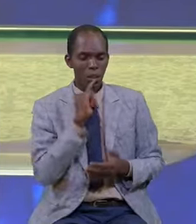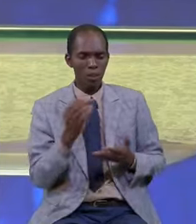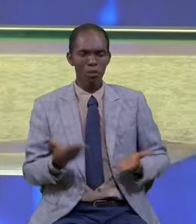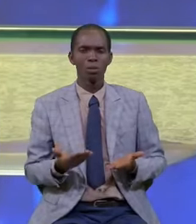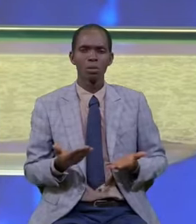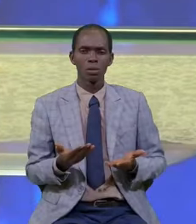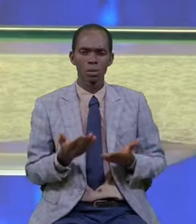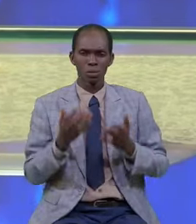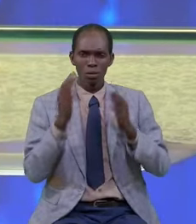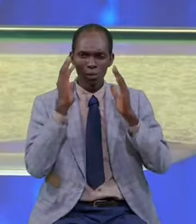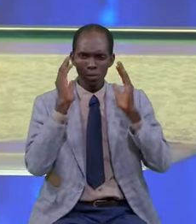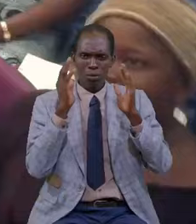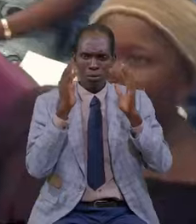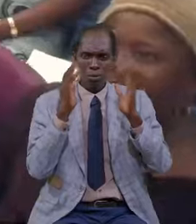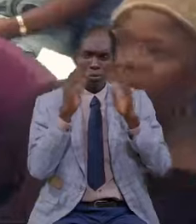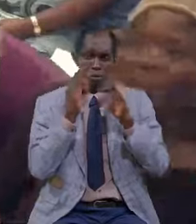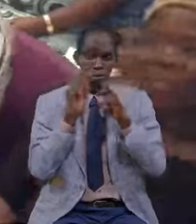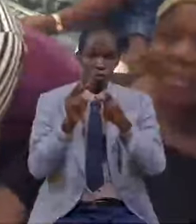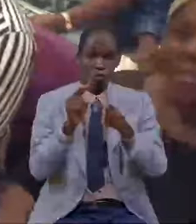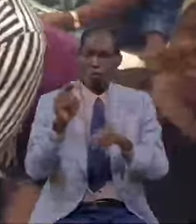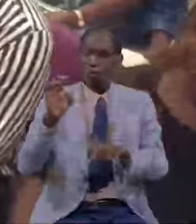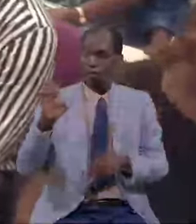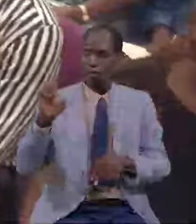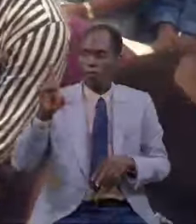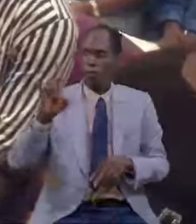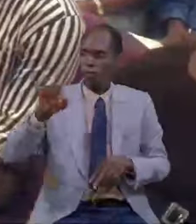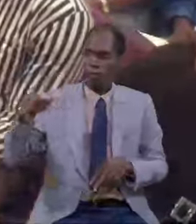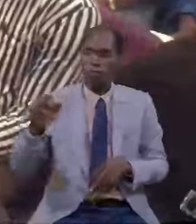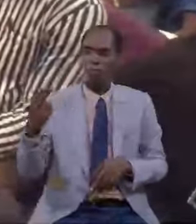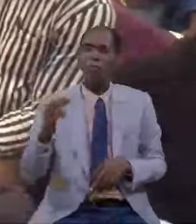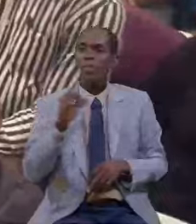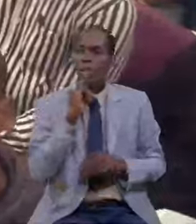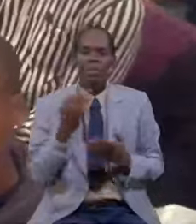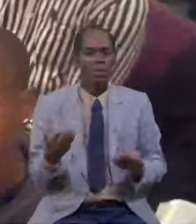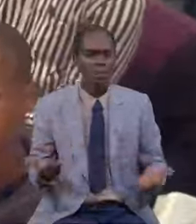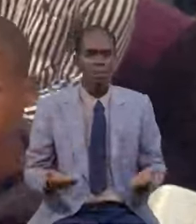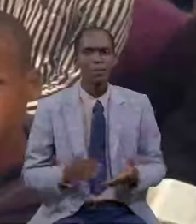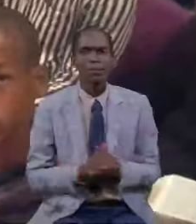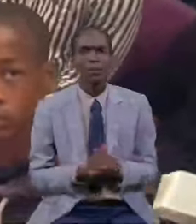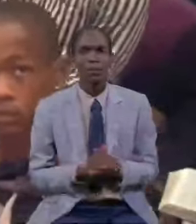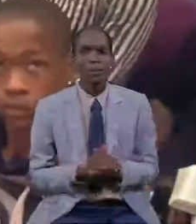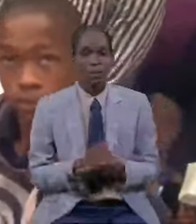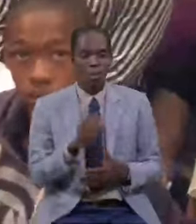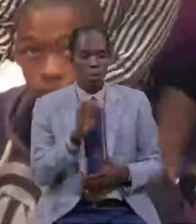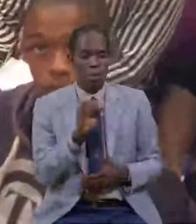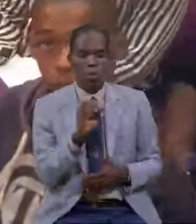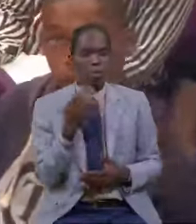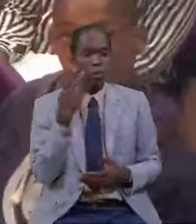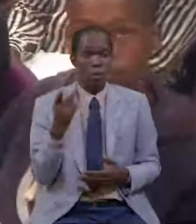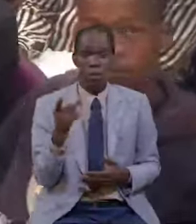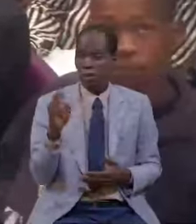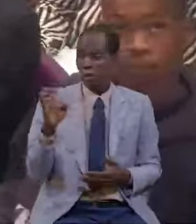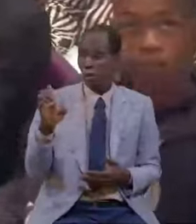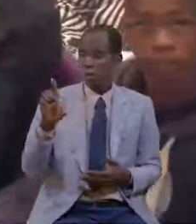Regardez ici. Voici Élie. Vous savez, il pourrait avoir peur.